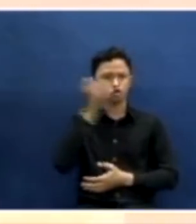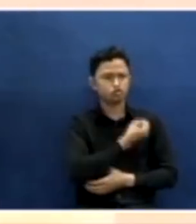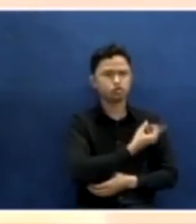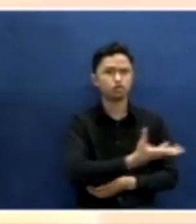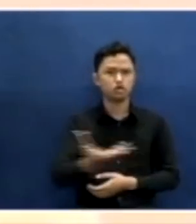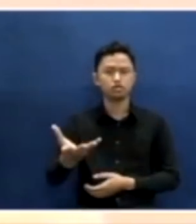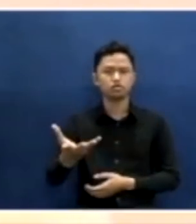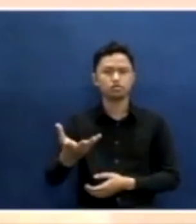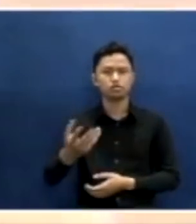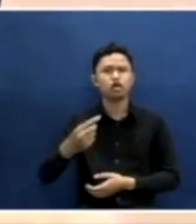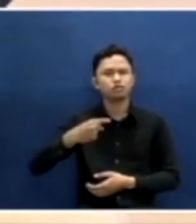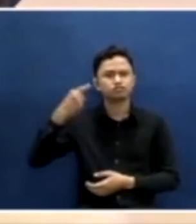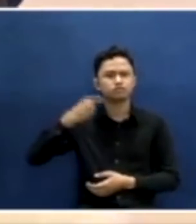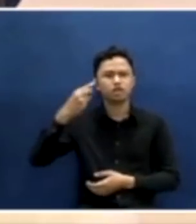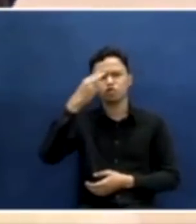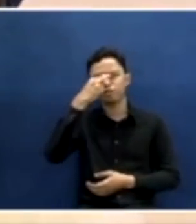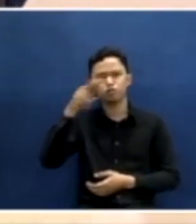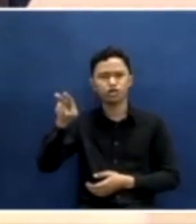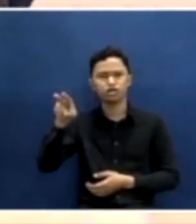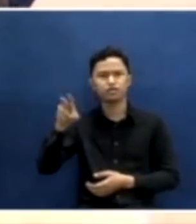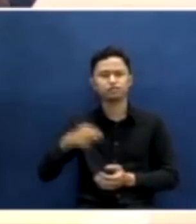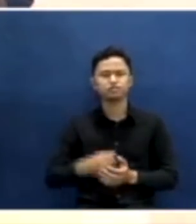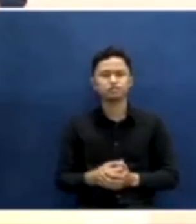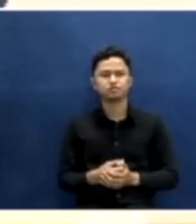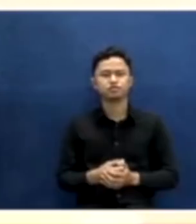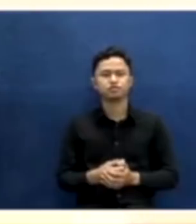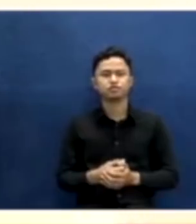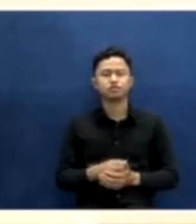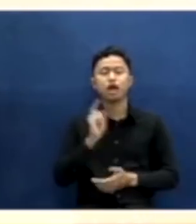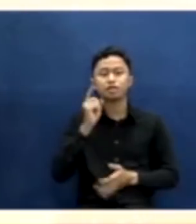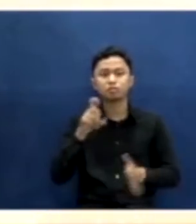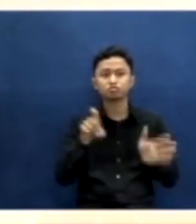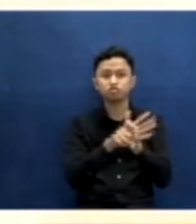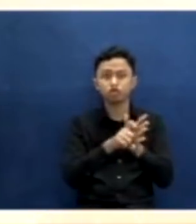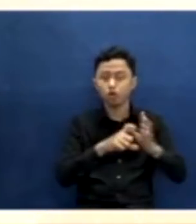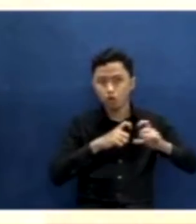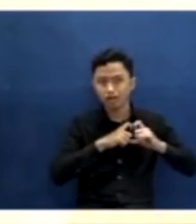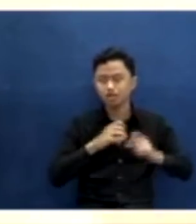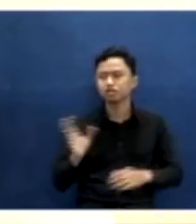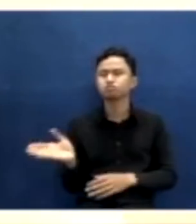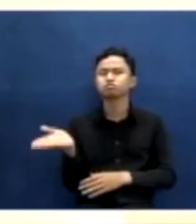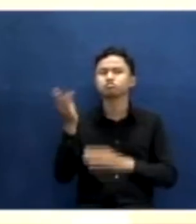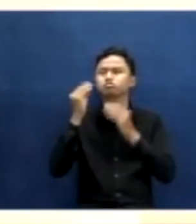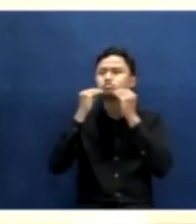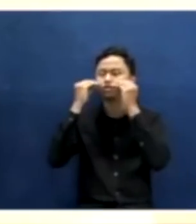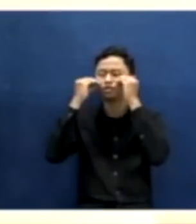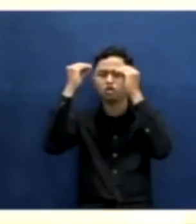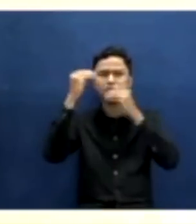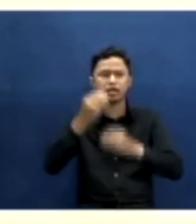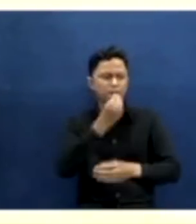paling peduli tentang makanan dan contoh terbaik Bagaimana hati hatinya Rasulullah ketika sudah memasukkan sesuatu kedalam mulutnya